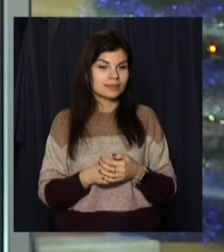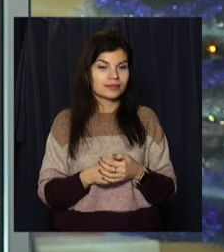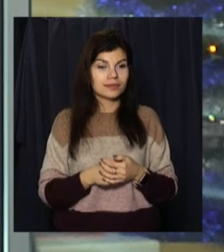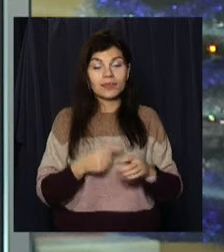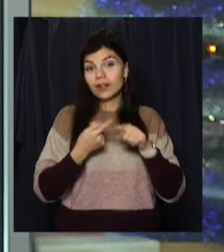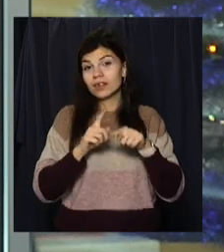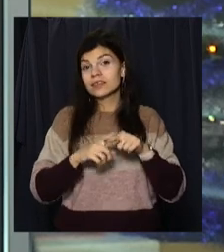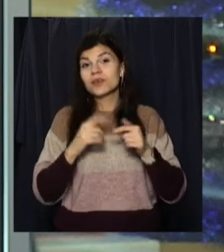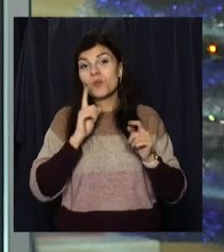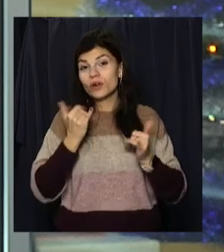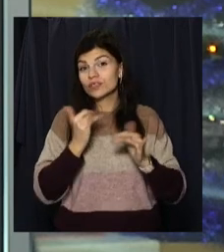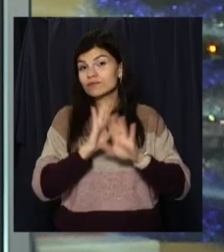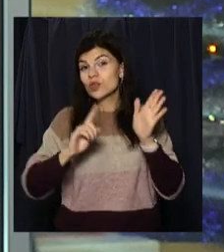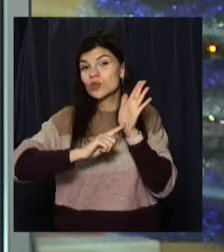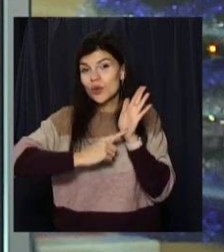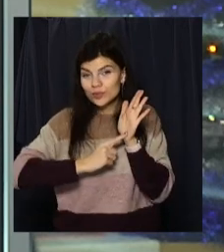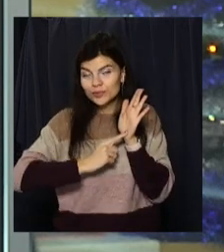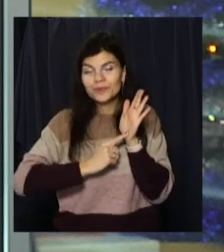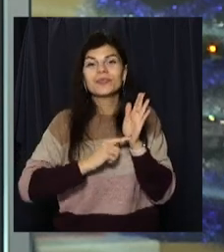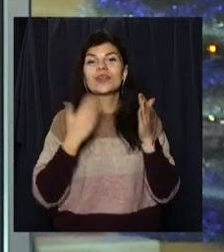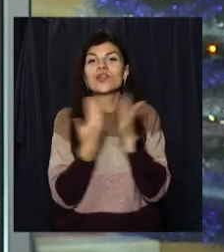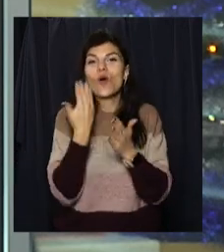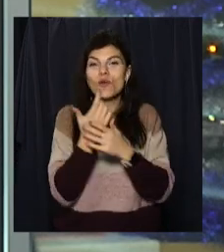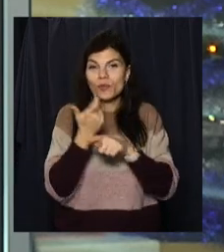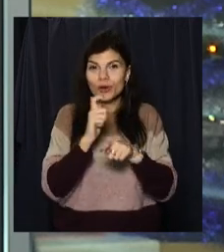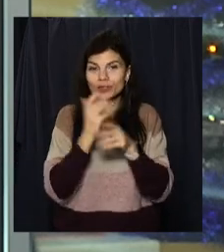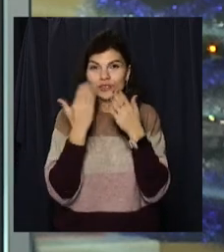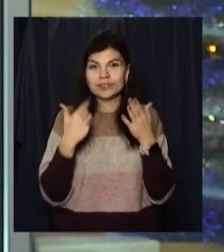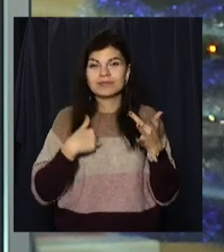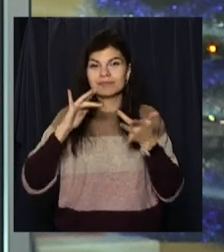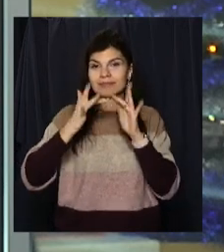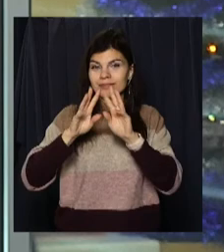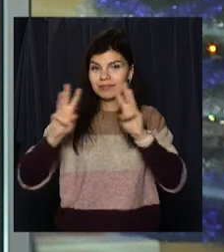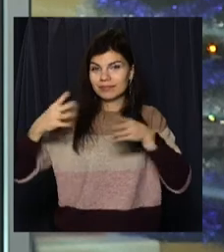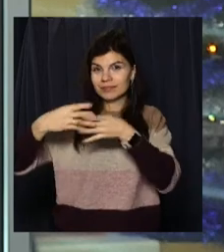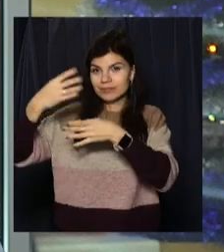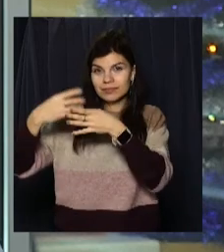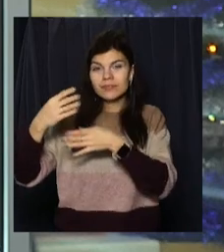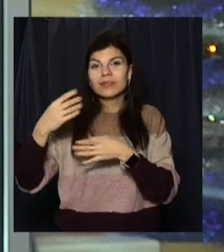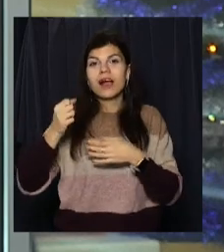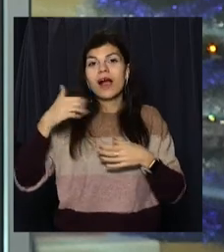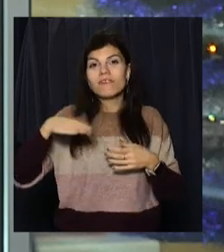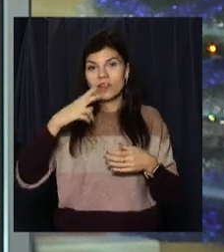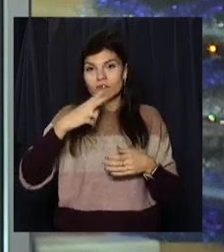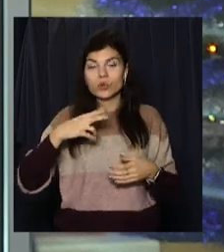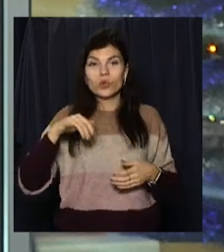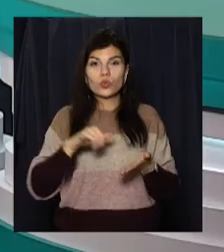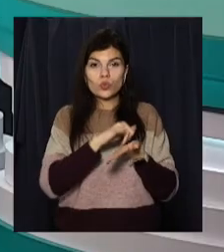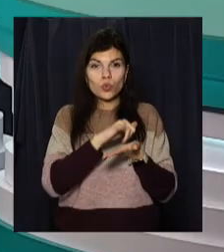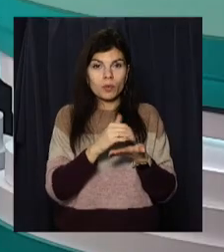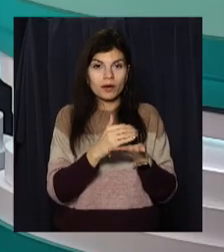На цьому я ставлю крапку. Ще більше новин читати на нашому сайті opentv.media, а сюжети переглядайте на нашому